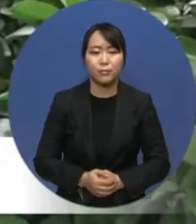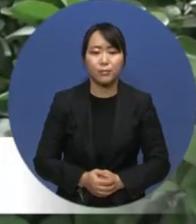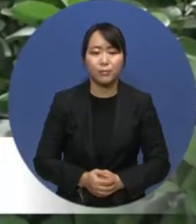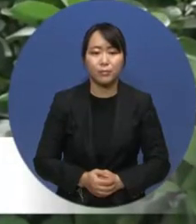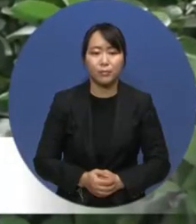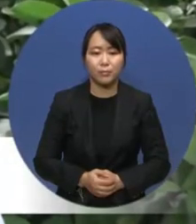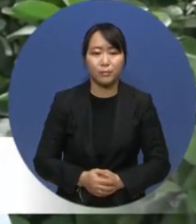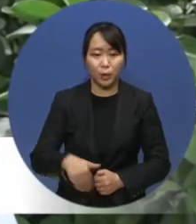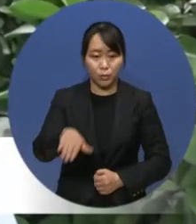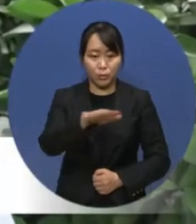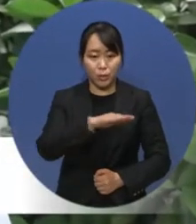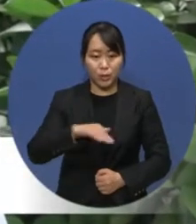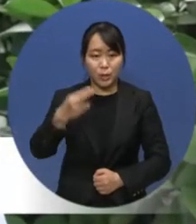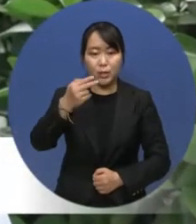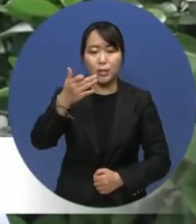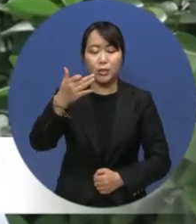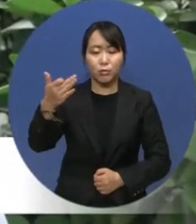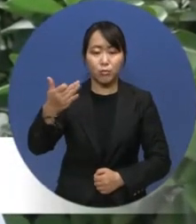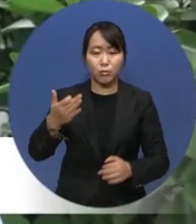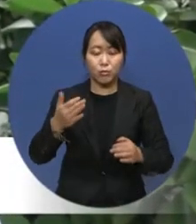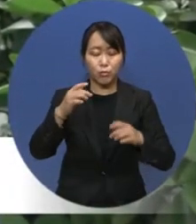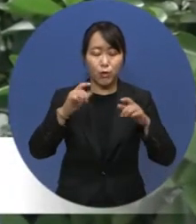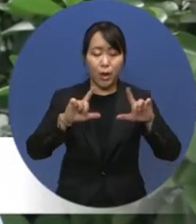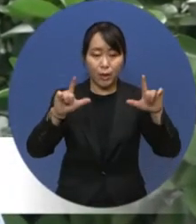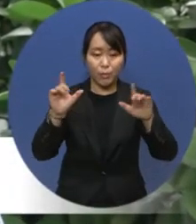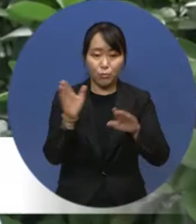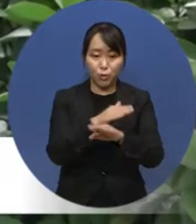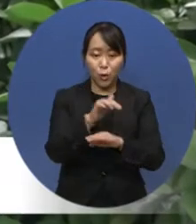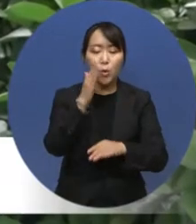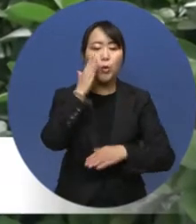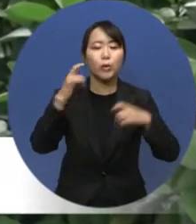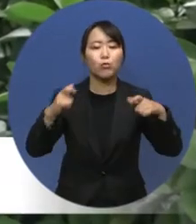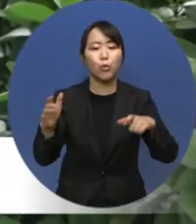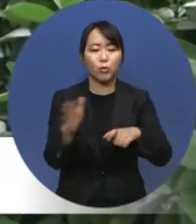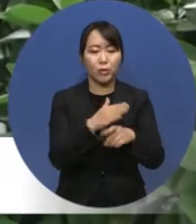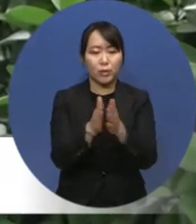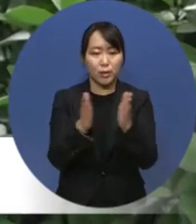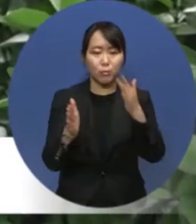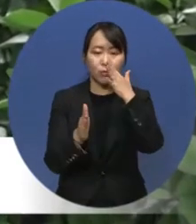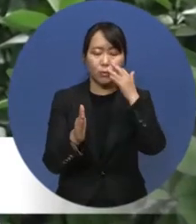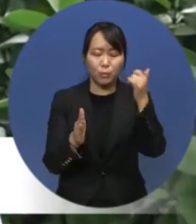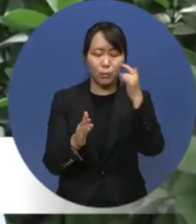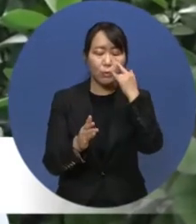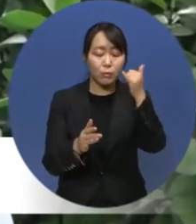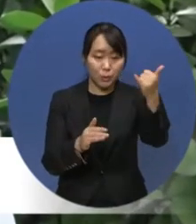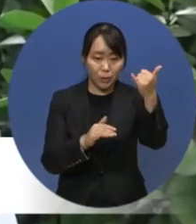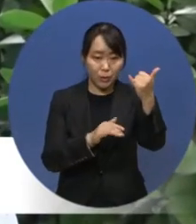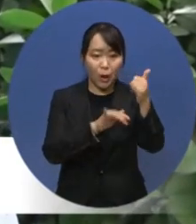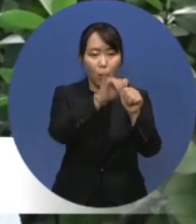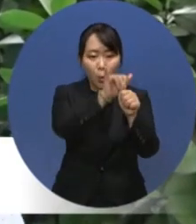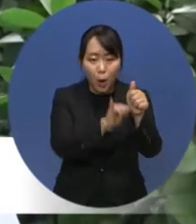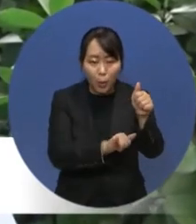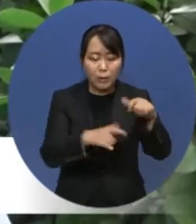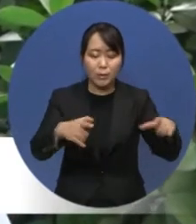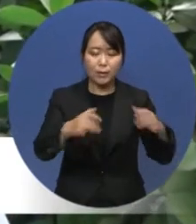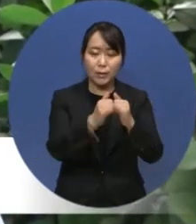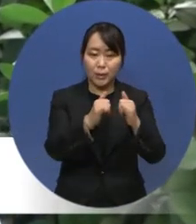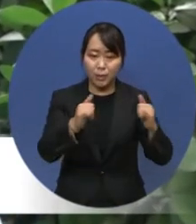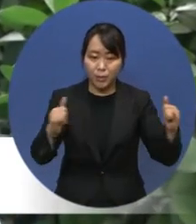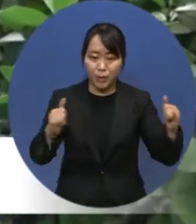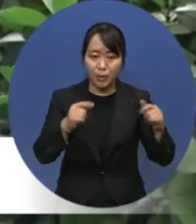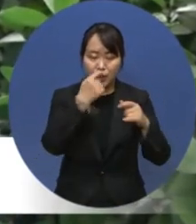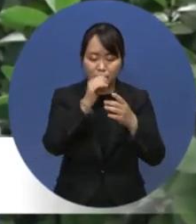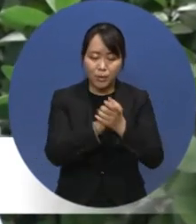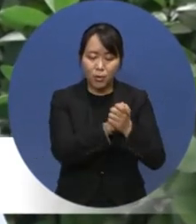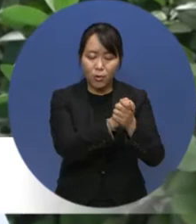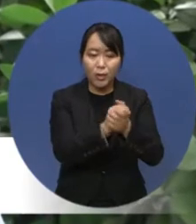효정봉사단은 2019년도부터 용산구로부터 시작을 했습니다. 부모님께 효를 하고 지역 이웃 주민들을 정을 나누자는